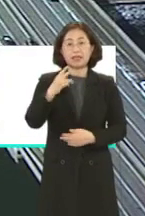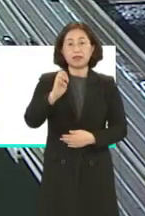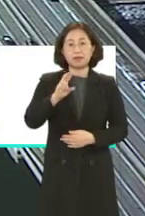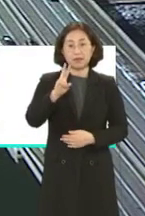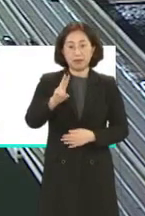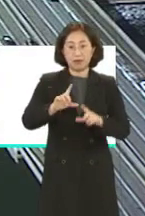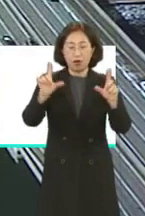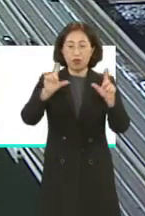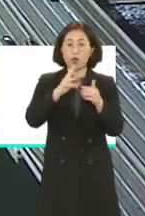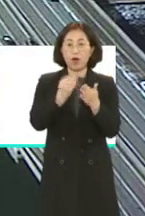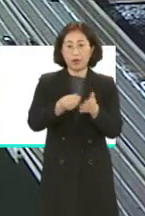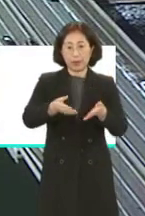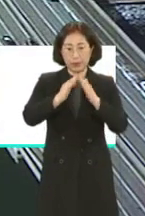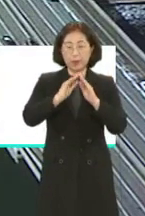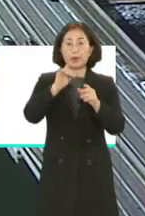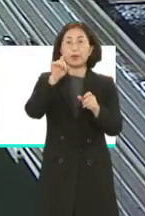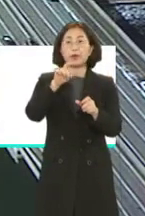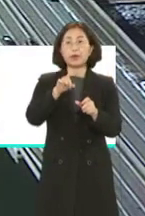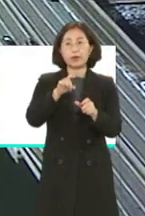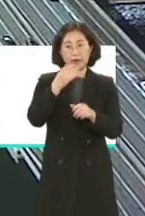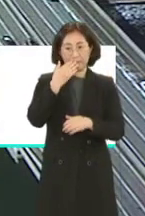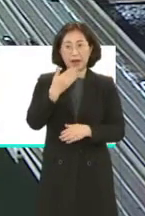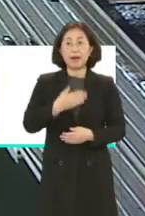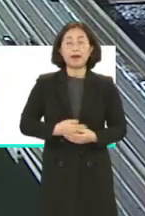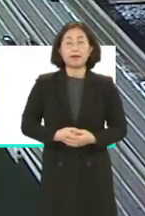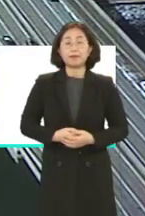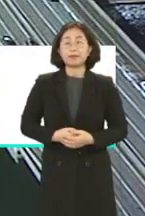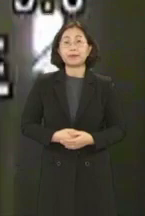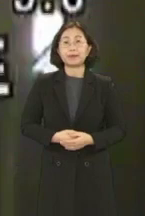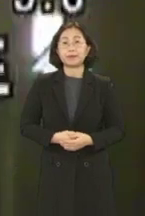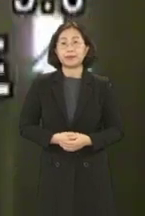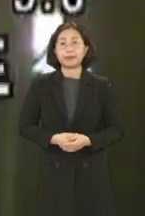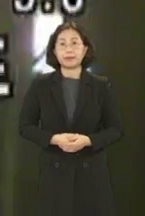완공이 가능할 전망입니다. 강진환 기자의 보도입니다.